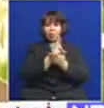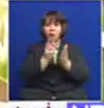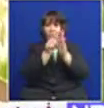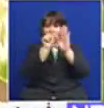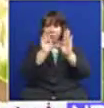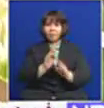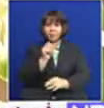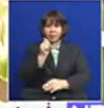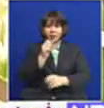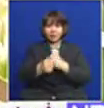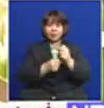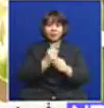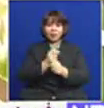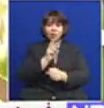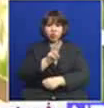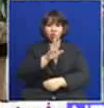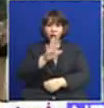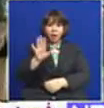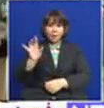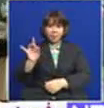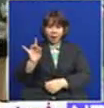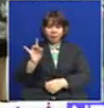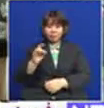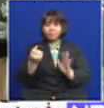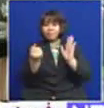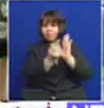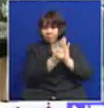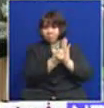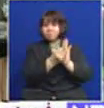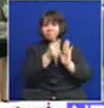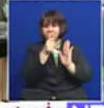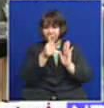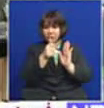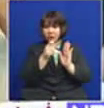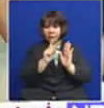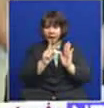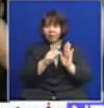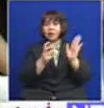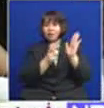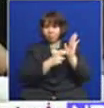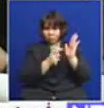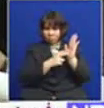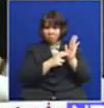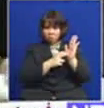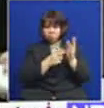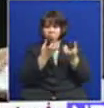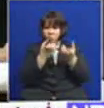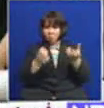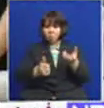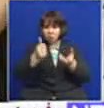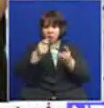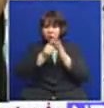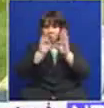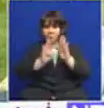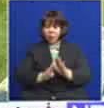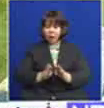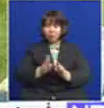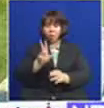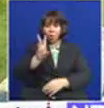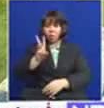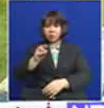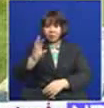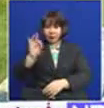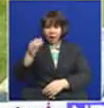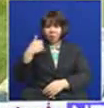ประจำปี2558หรือตราสัญลักษณ์ดีมาร์คเพื่อรับรองคุณภาพสินค้าที่มีการออกแบบดี69รายการจ